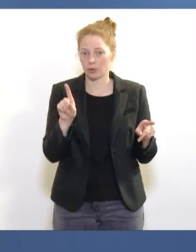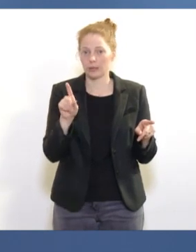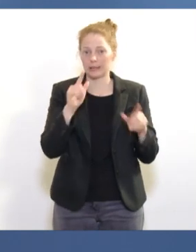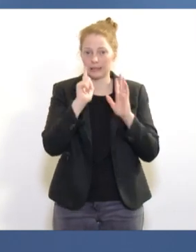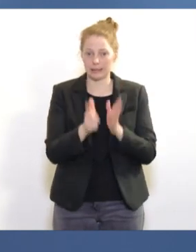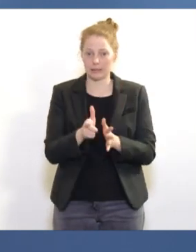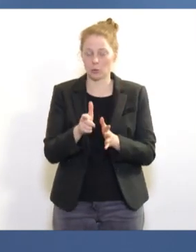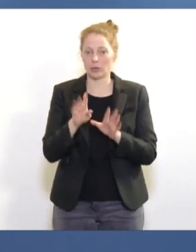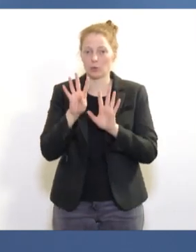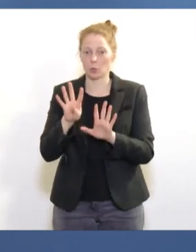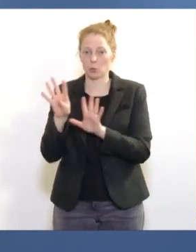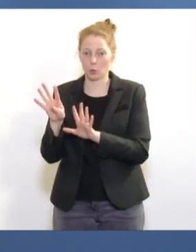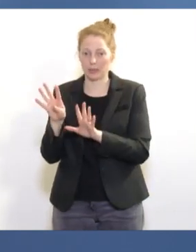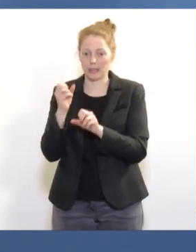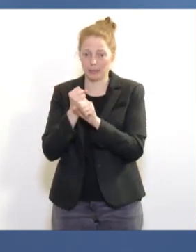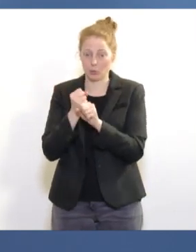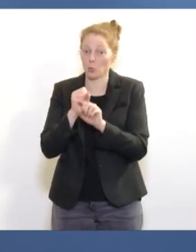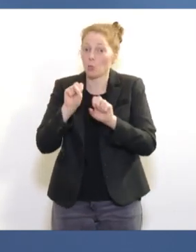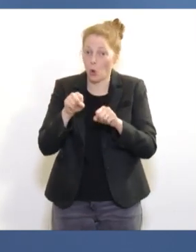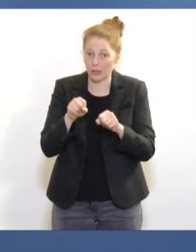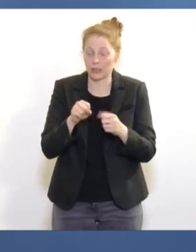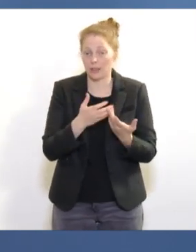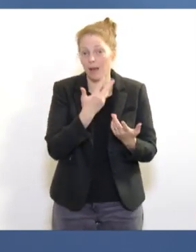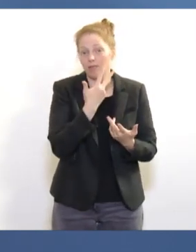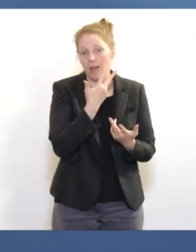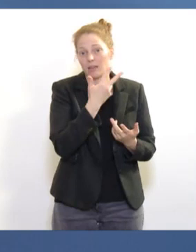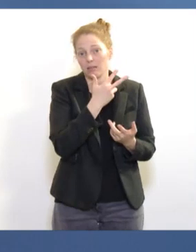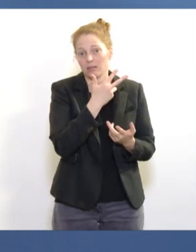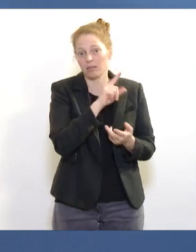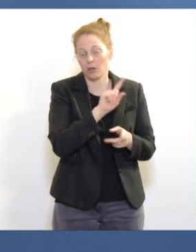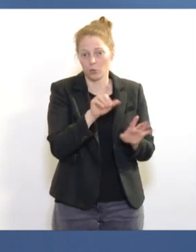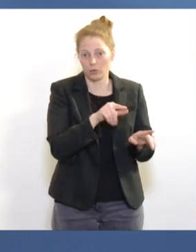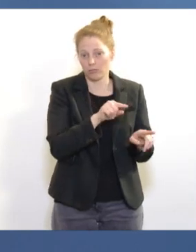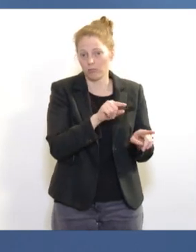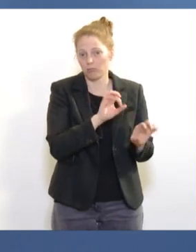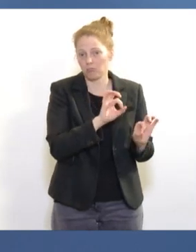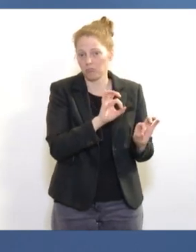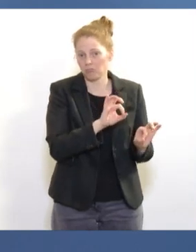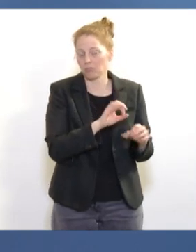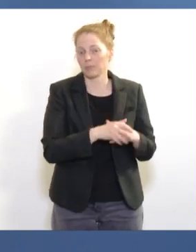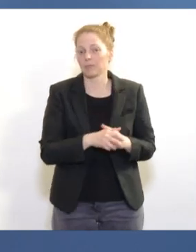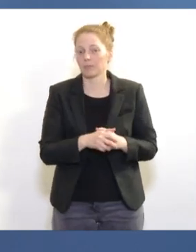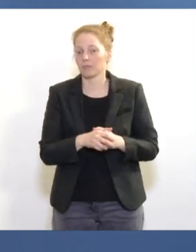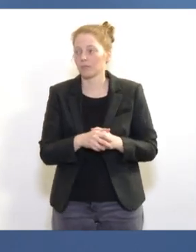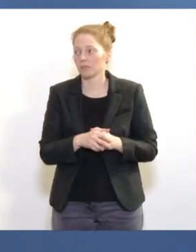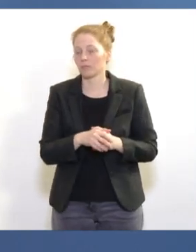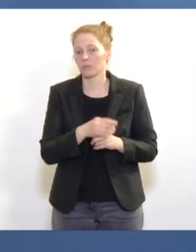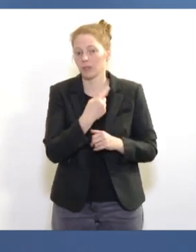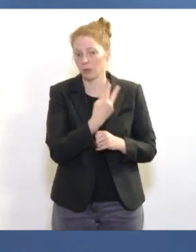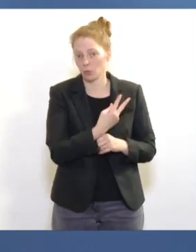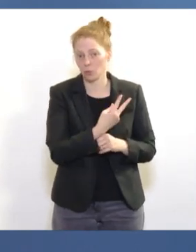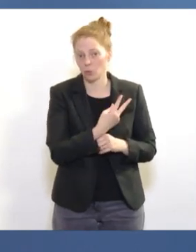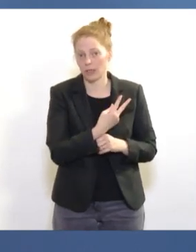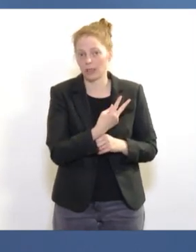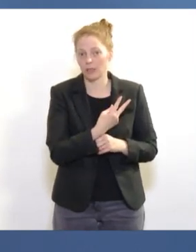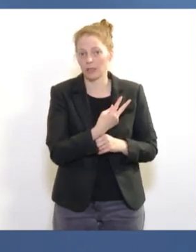5.799 möglichen Salarien. 12 von den Demanden, die positiv begutachtet sind, kommen aus dem Sektor vom